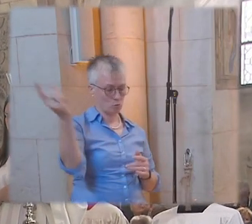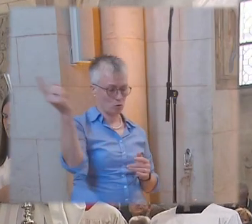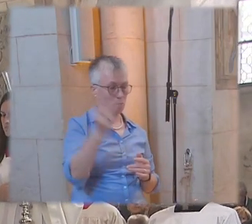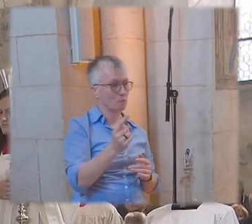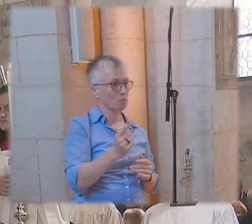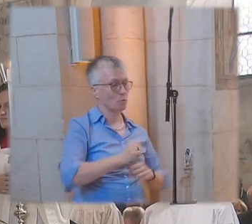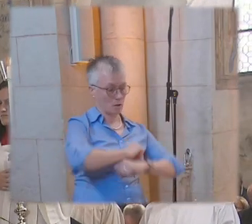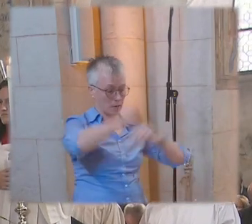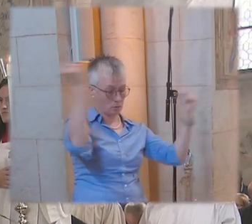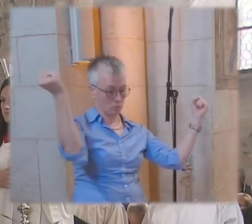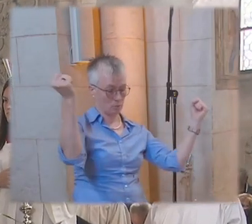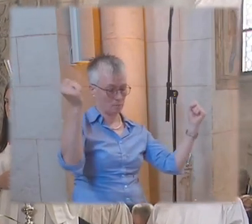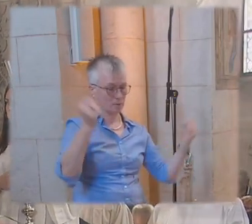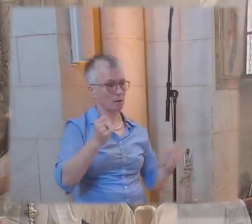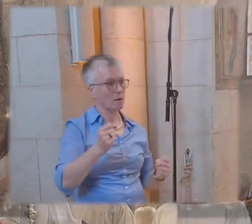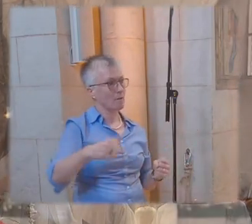ewige Leben hat.